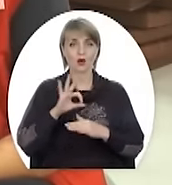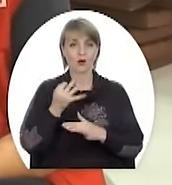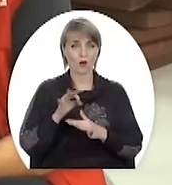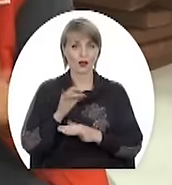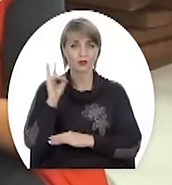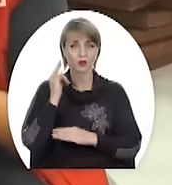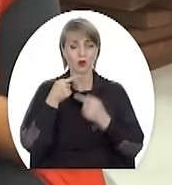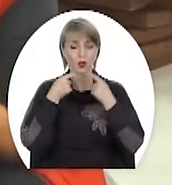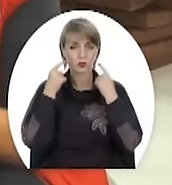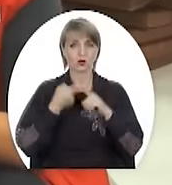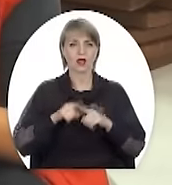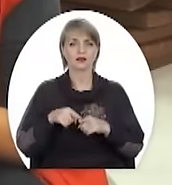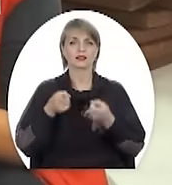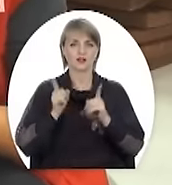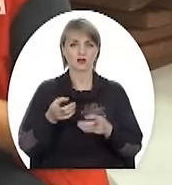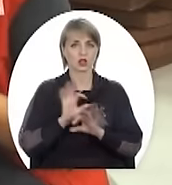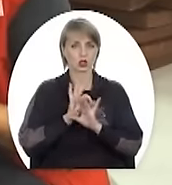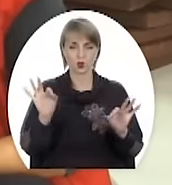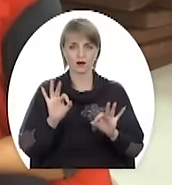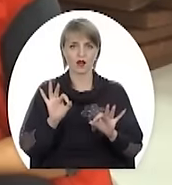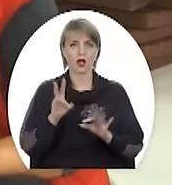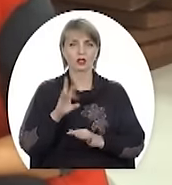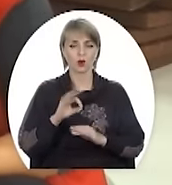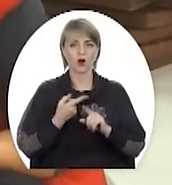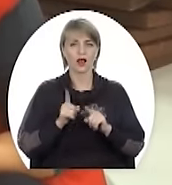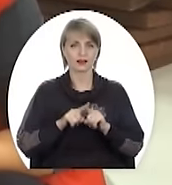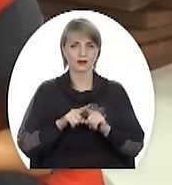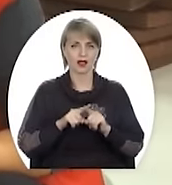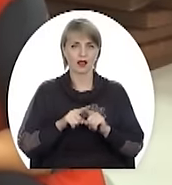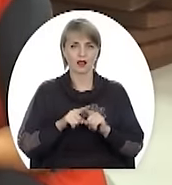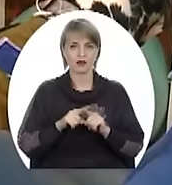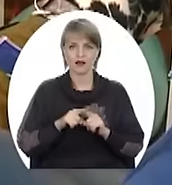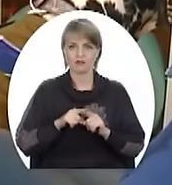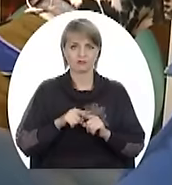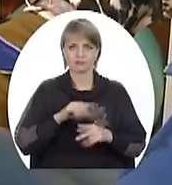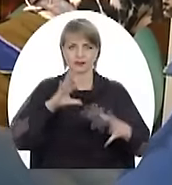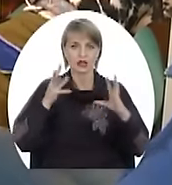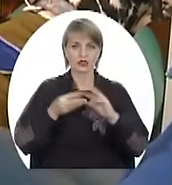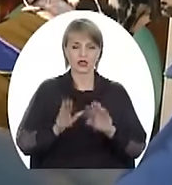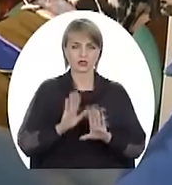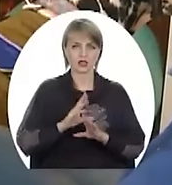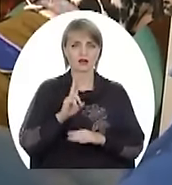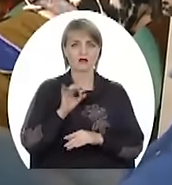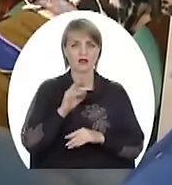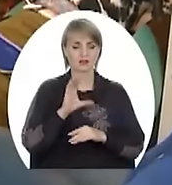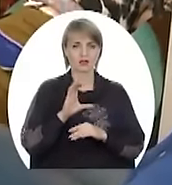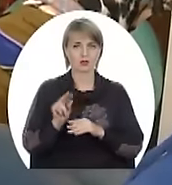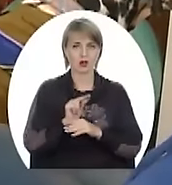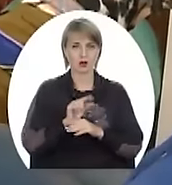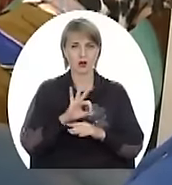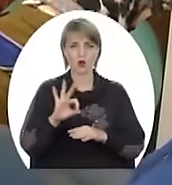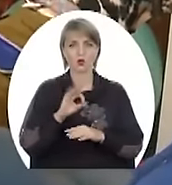мы раньше там радовались, о, ребенок там улыбнулся, это на самом деле классно, здорово, но это не центр вот